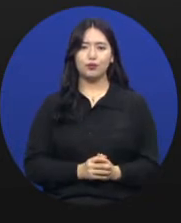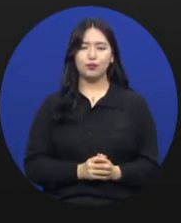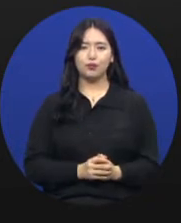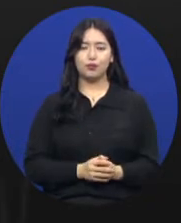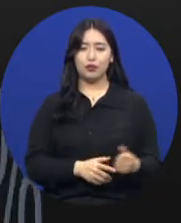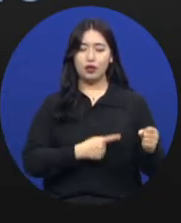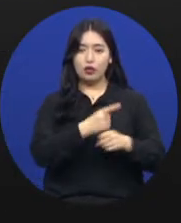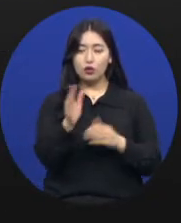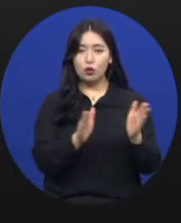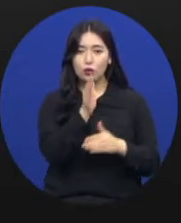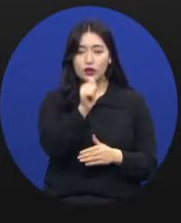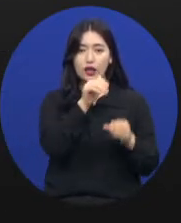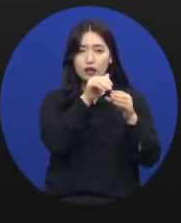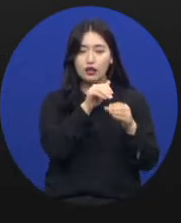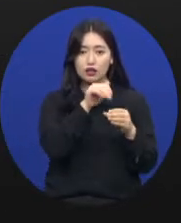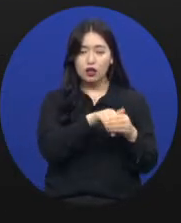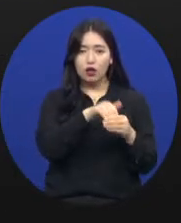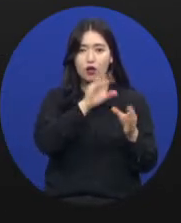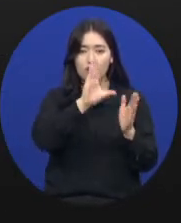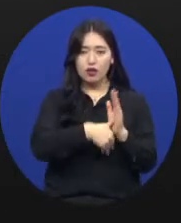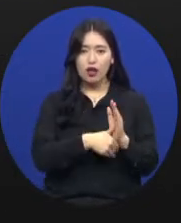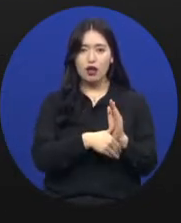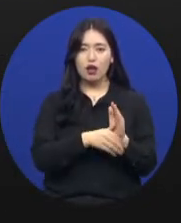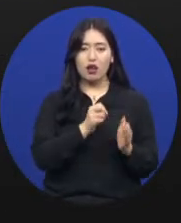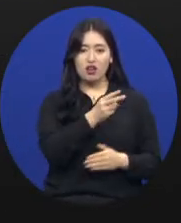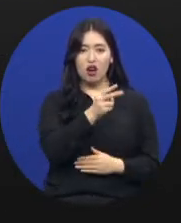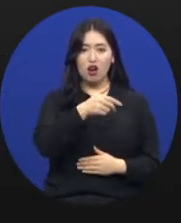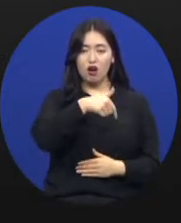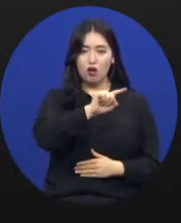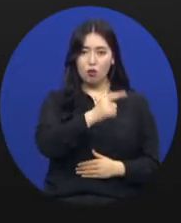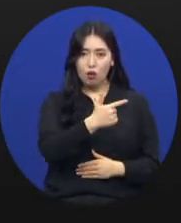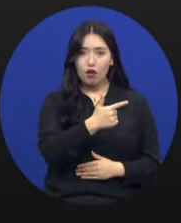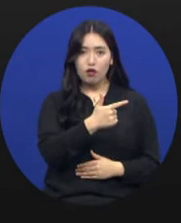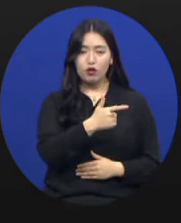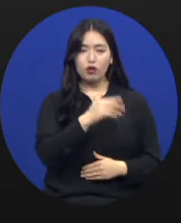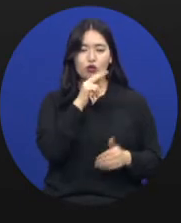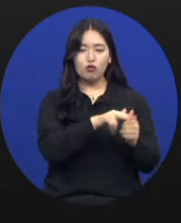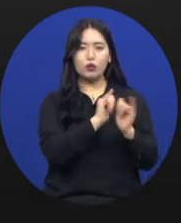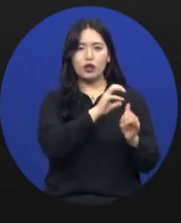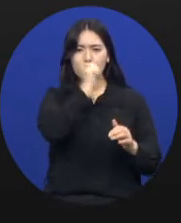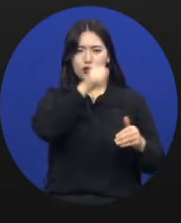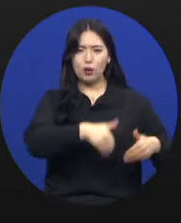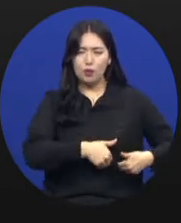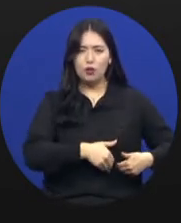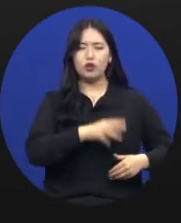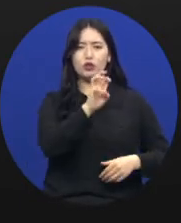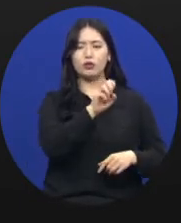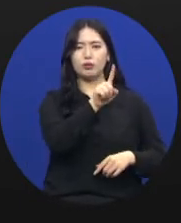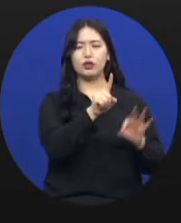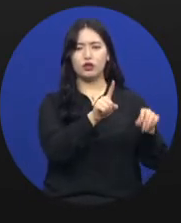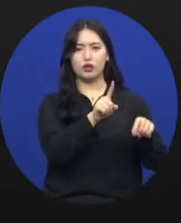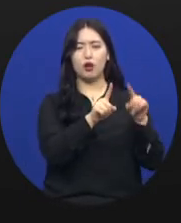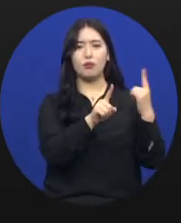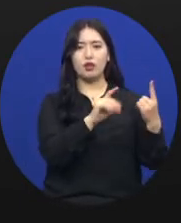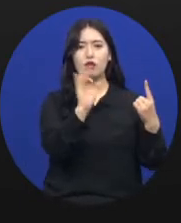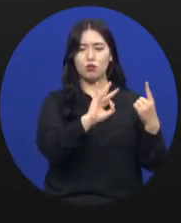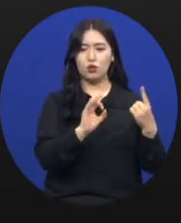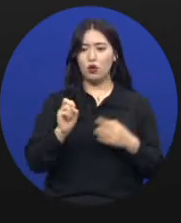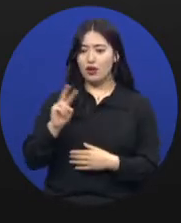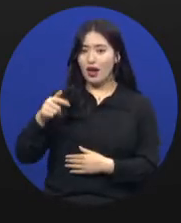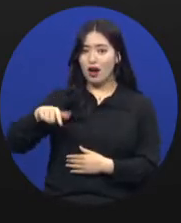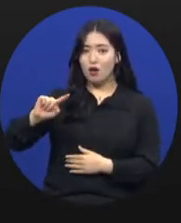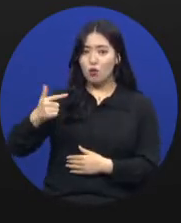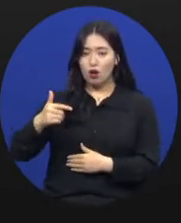내년 도지사 선거에서 여권 후보가 당선 돼야 한다 는 응답은 36.1% 로 야권 후보가